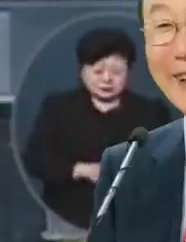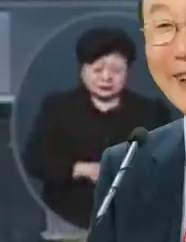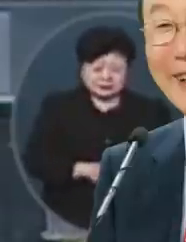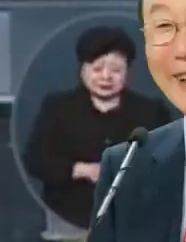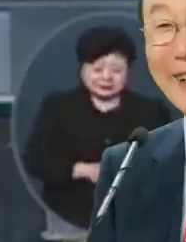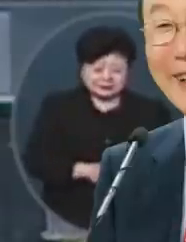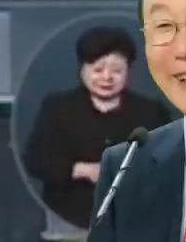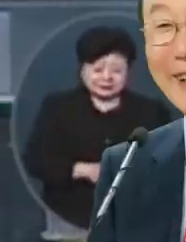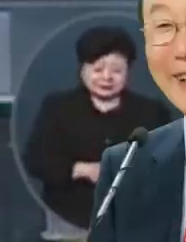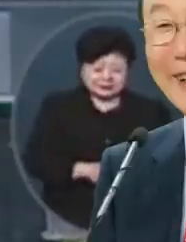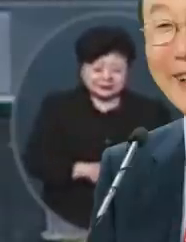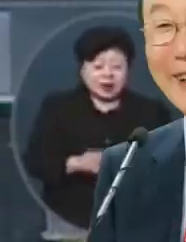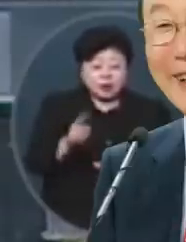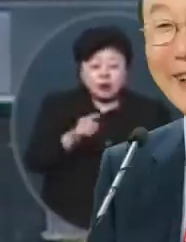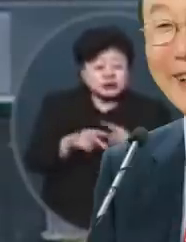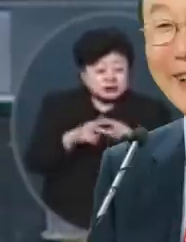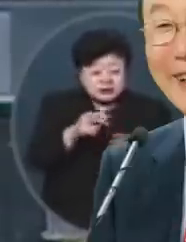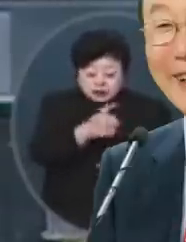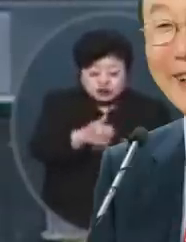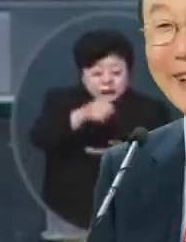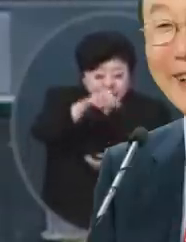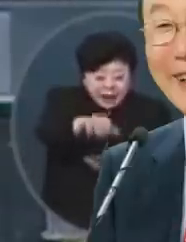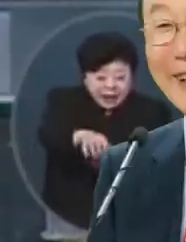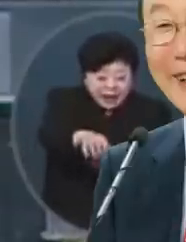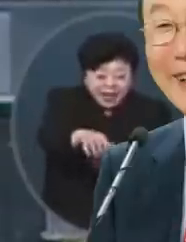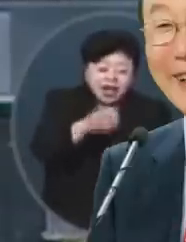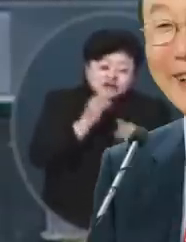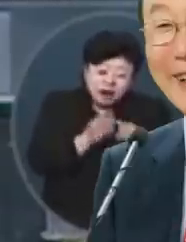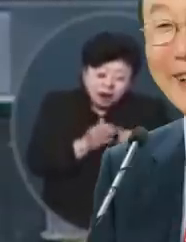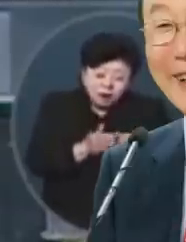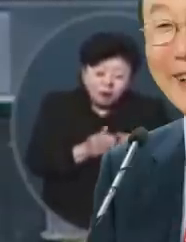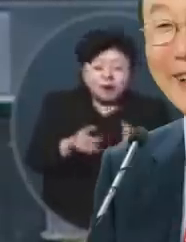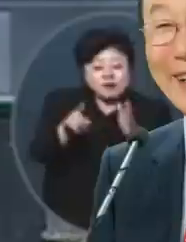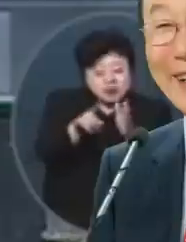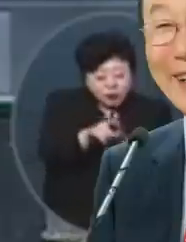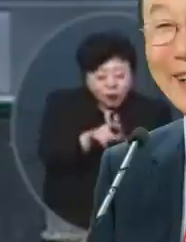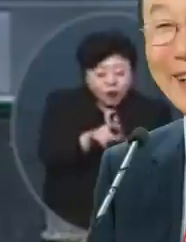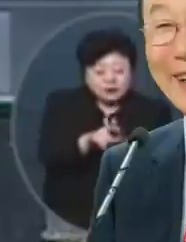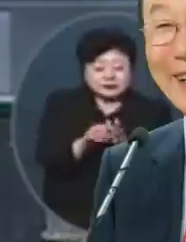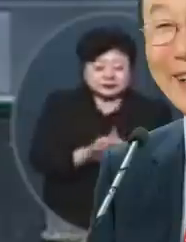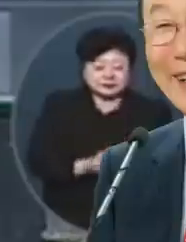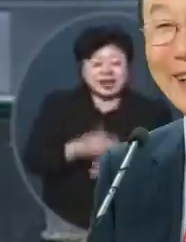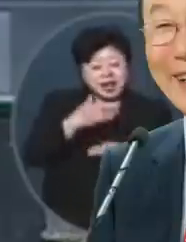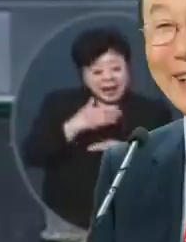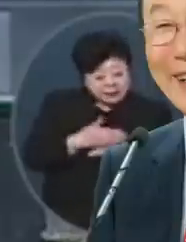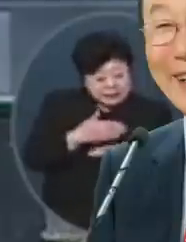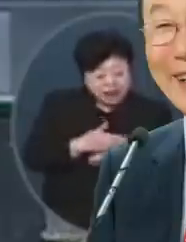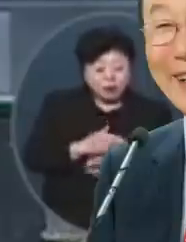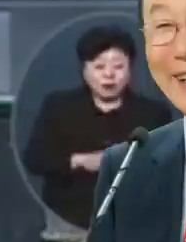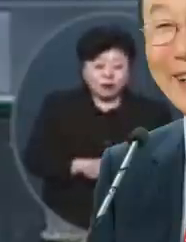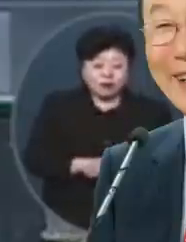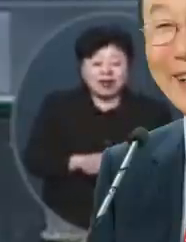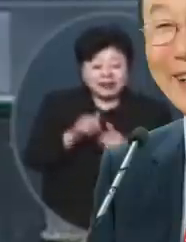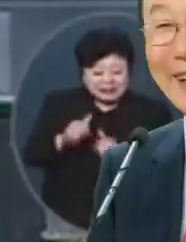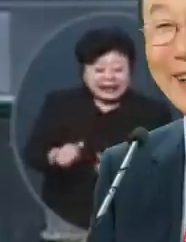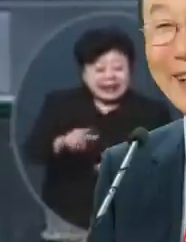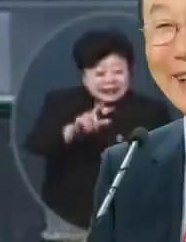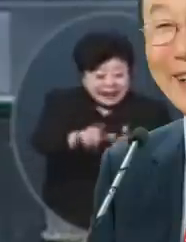말씀하셨습니다. 무엇이든지 주님 앞에 구하고 믿고 감사하고